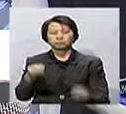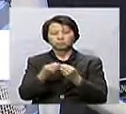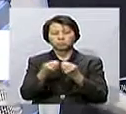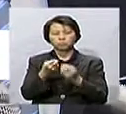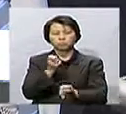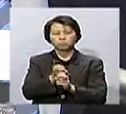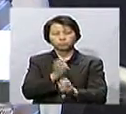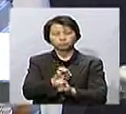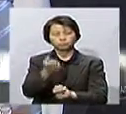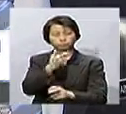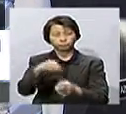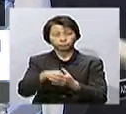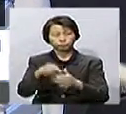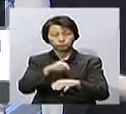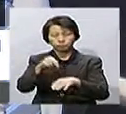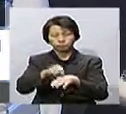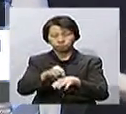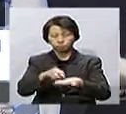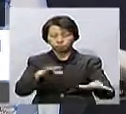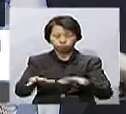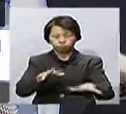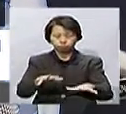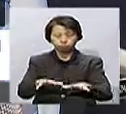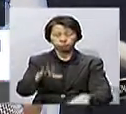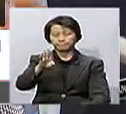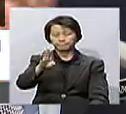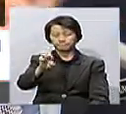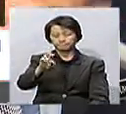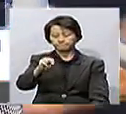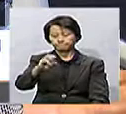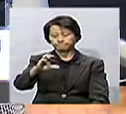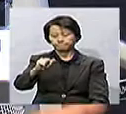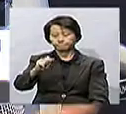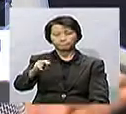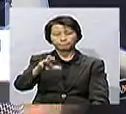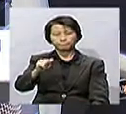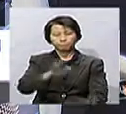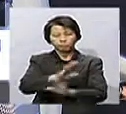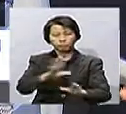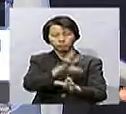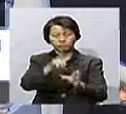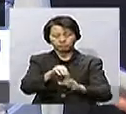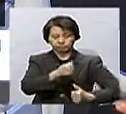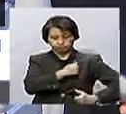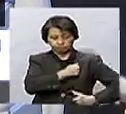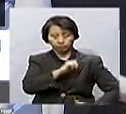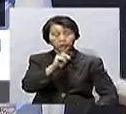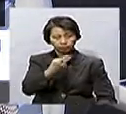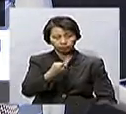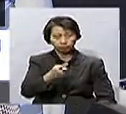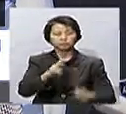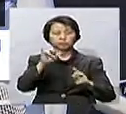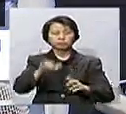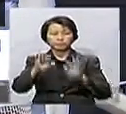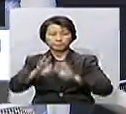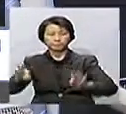Because in natural disaster, it doesn't only involve military organizations saja. Most